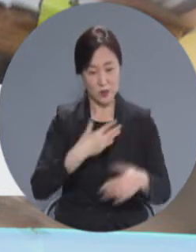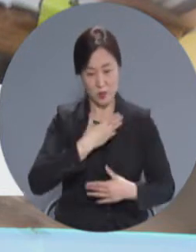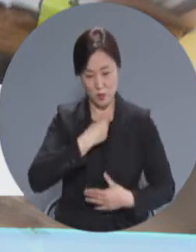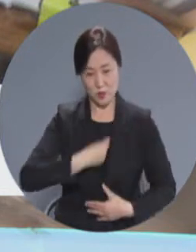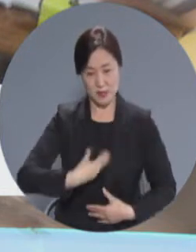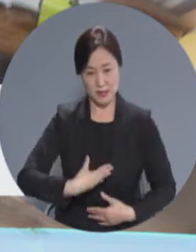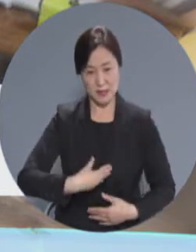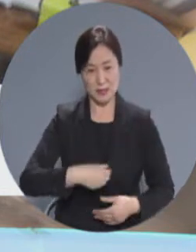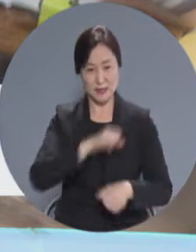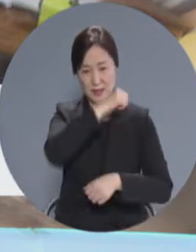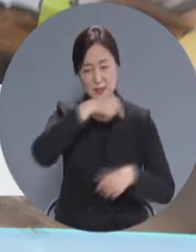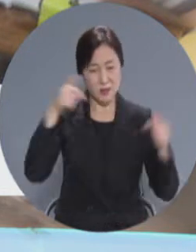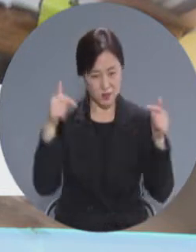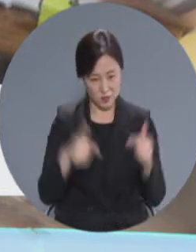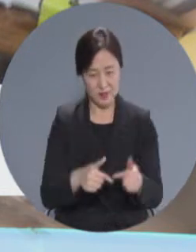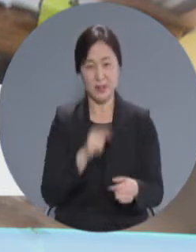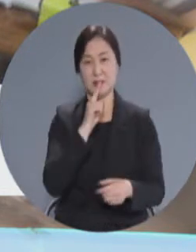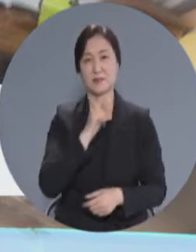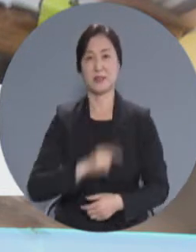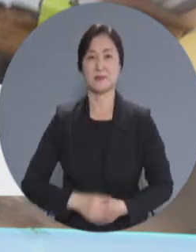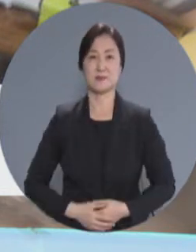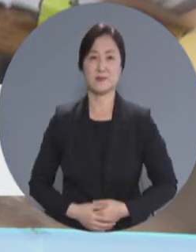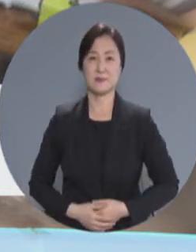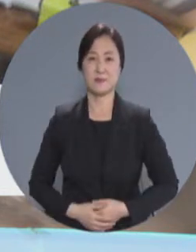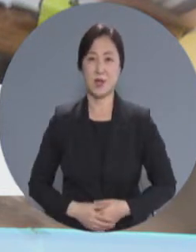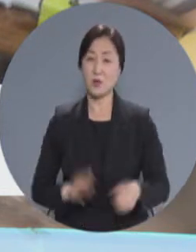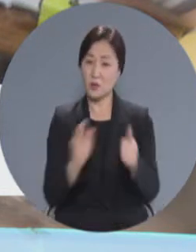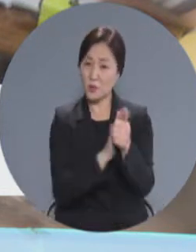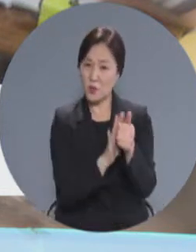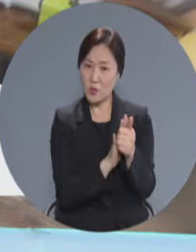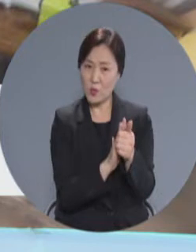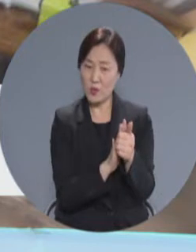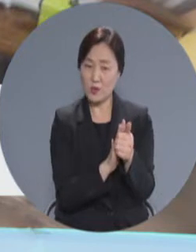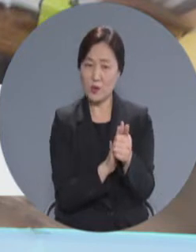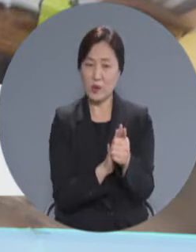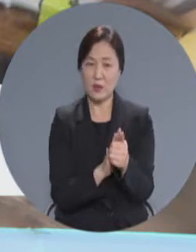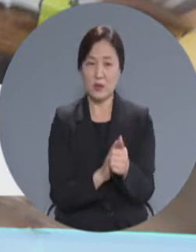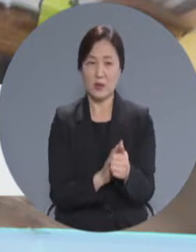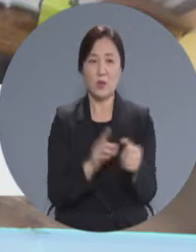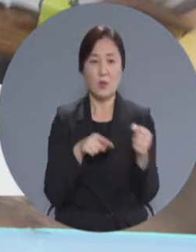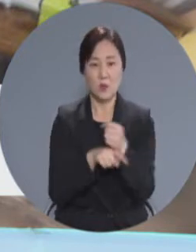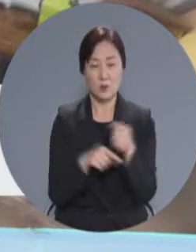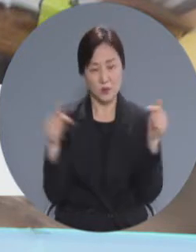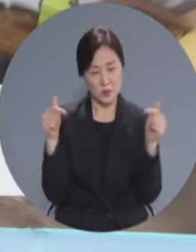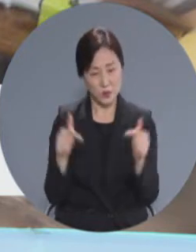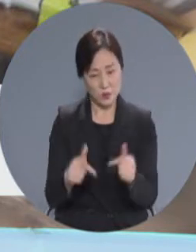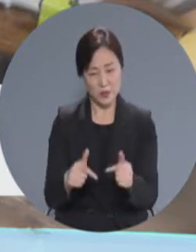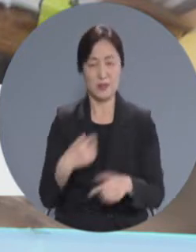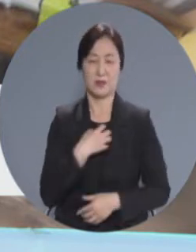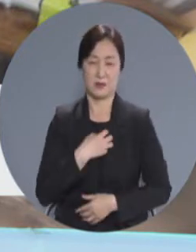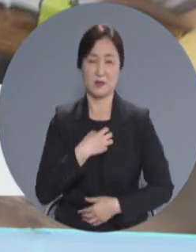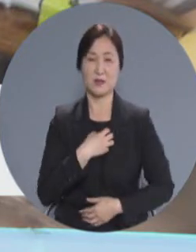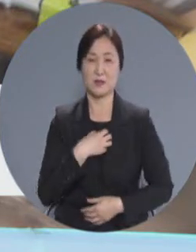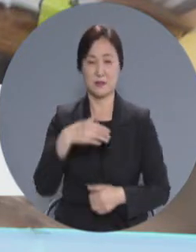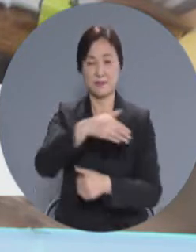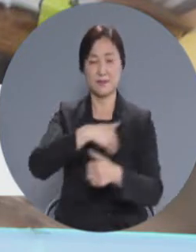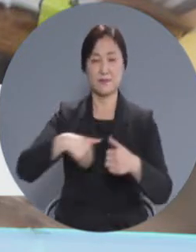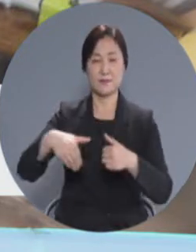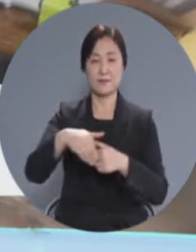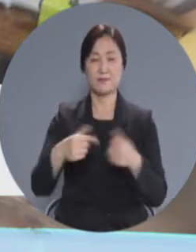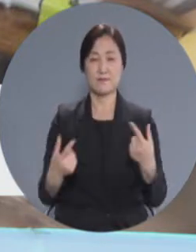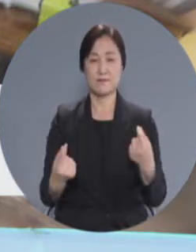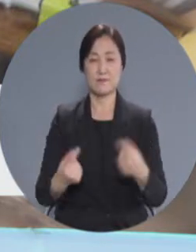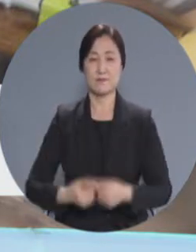낮출 수밖에 없는 상황이라는 데요 돌봄 이라는 취지가 퇴색될 수 있다는 우려가 나오는 이유입니다 안산역 기자가